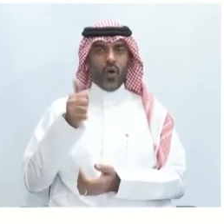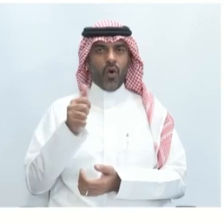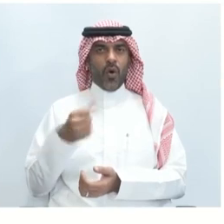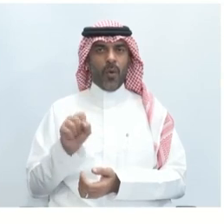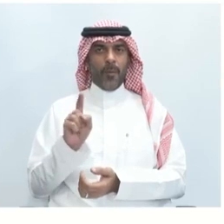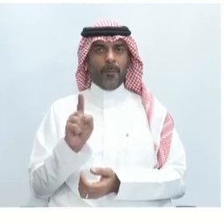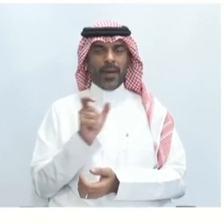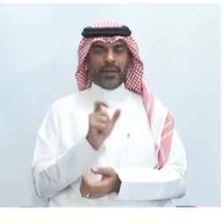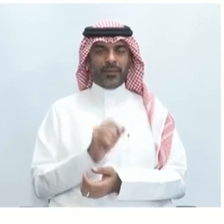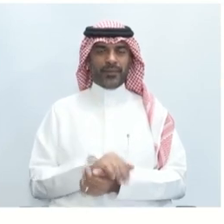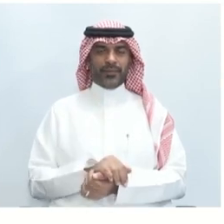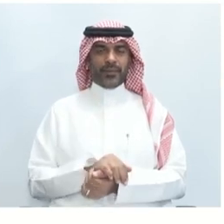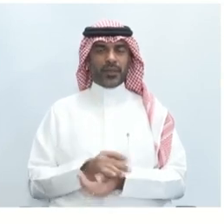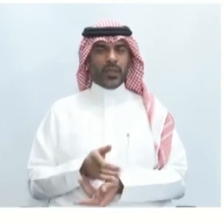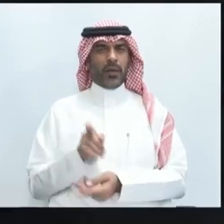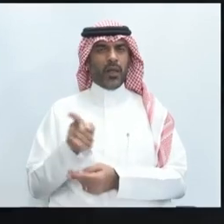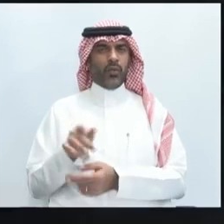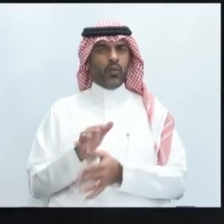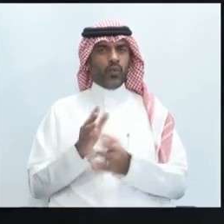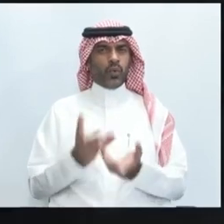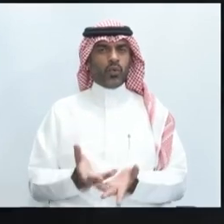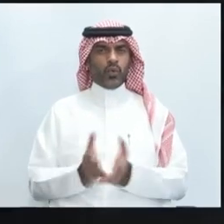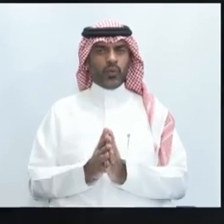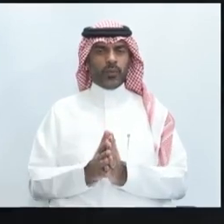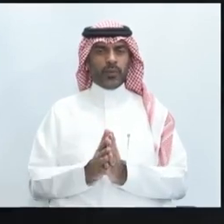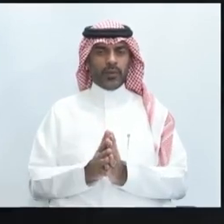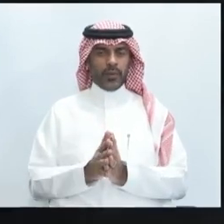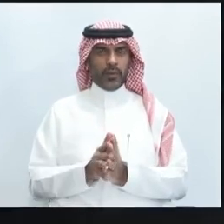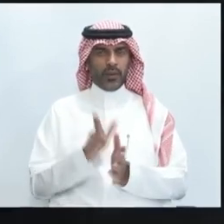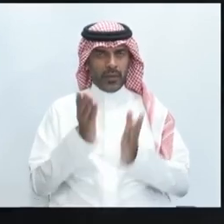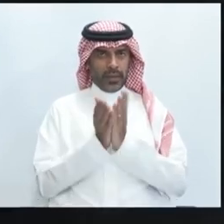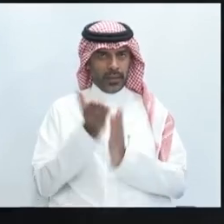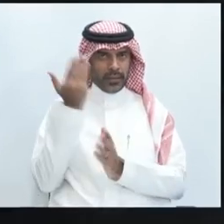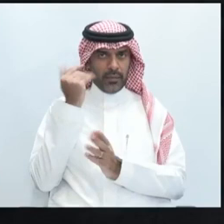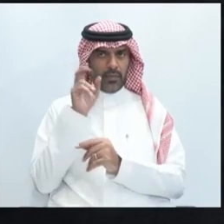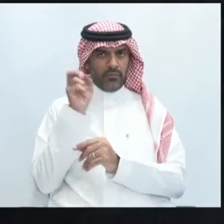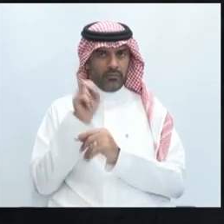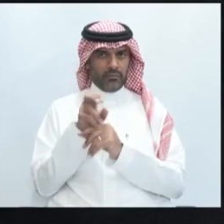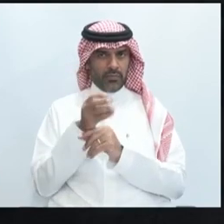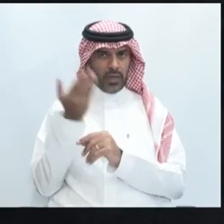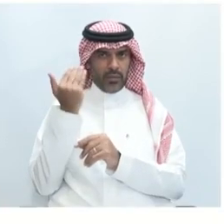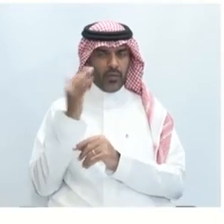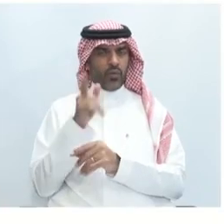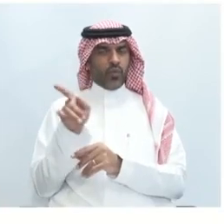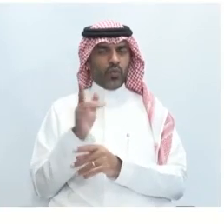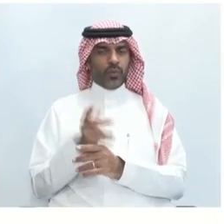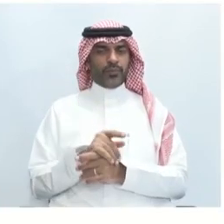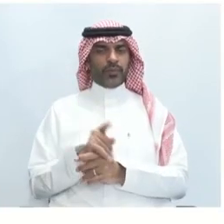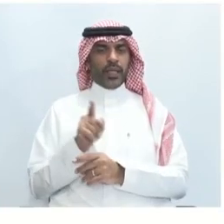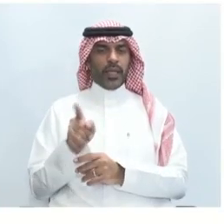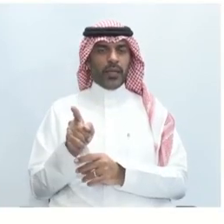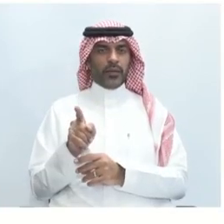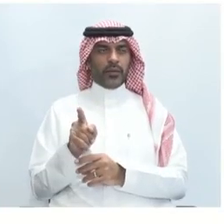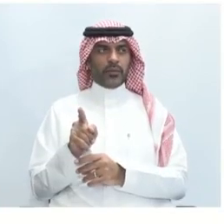طيب ما هي بيئه اوبن روبرتال حسب ما درسنا احسنتم هي عباره عن